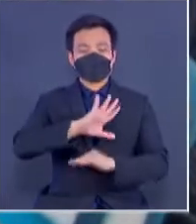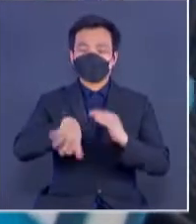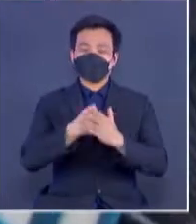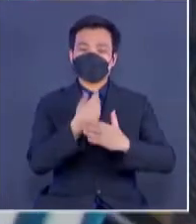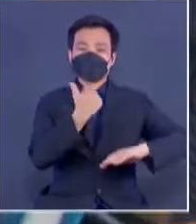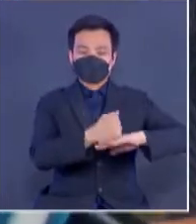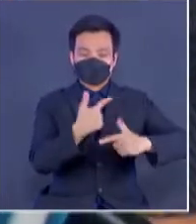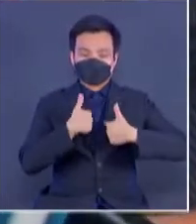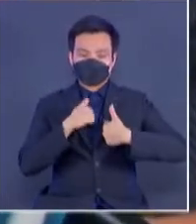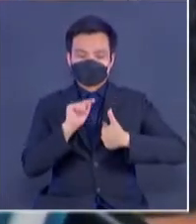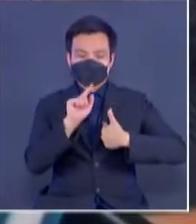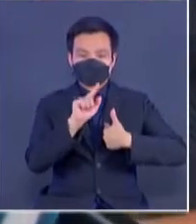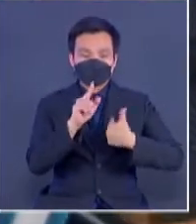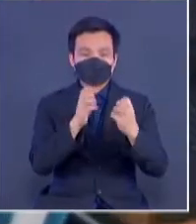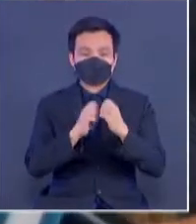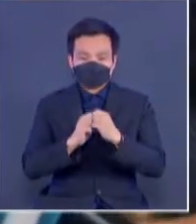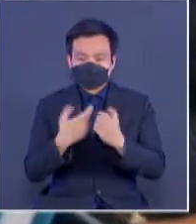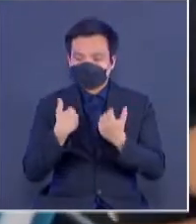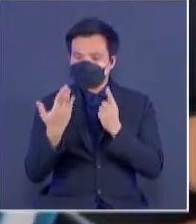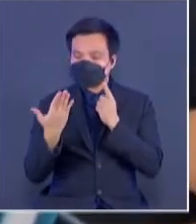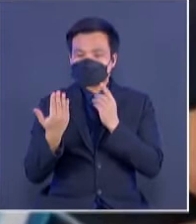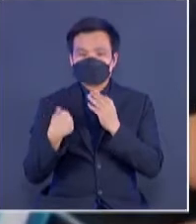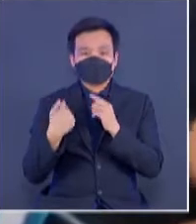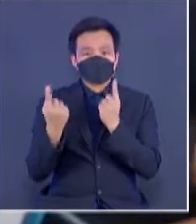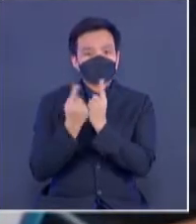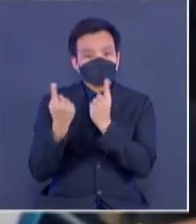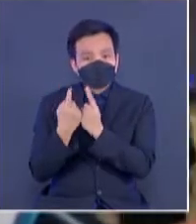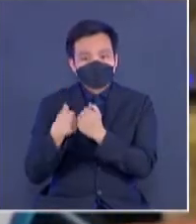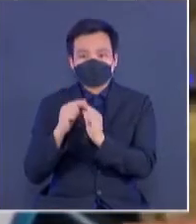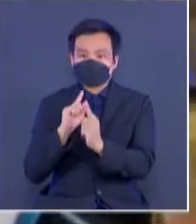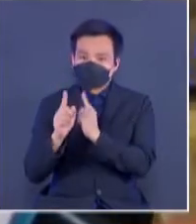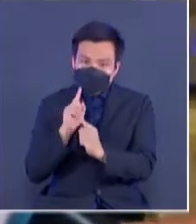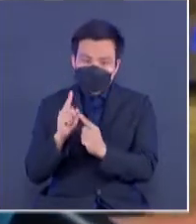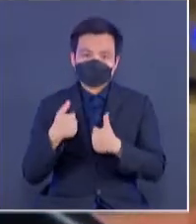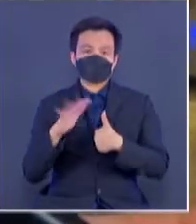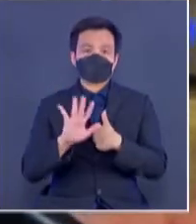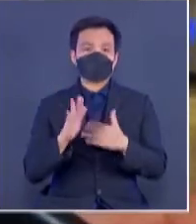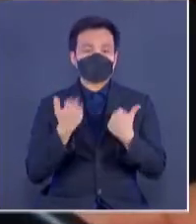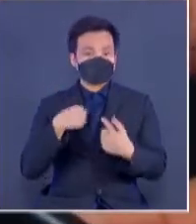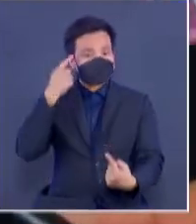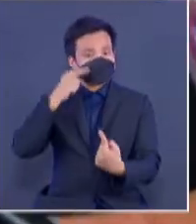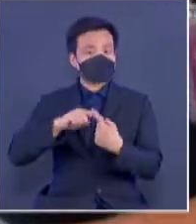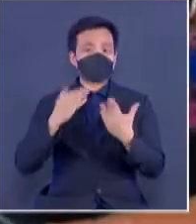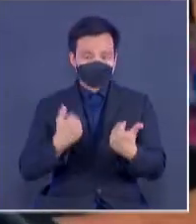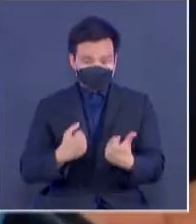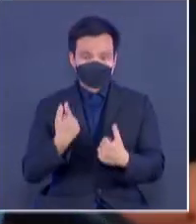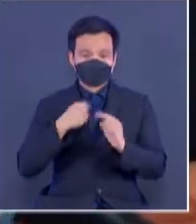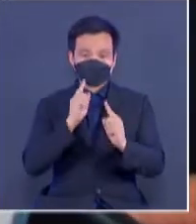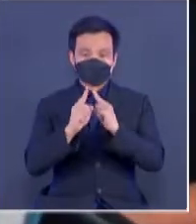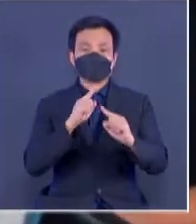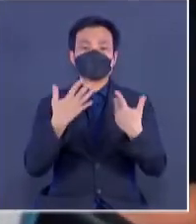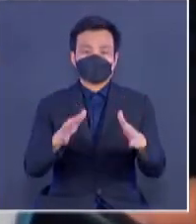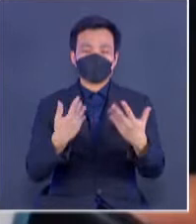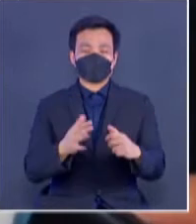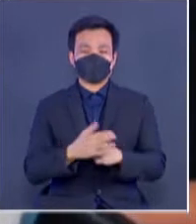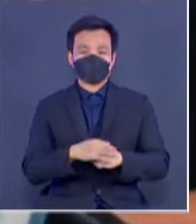จะไม่เข้าไปพูดคุยหรือว่าไปให้ข่าวที่เป็นประเด็นความแตกแยกนะเพราะจริงๆวันนี้เราก็คุยรู้เรื่องแล้วแล้วก็มอบให้หัวหน้าเป็นผู้